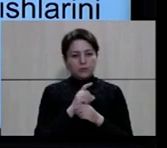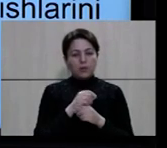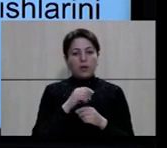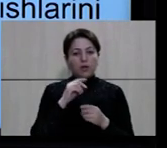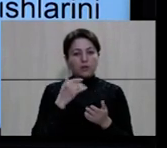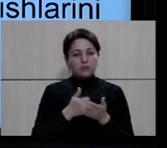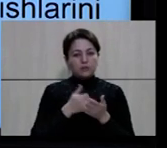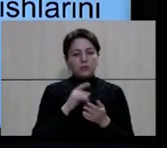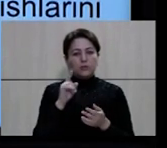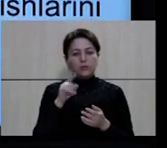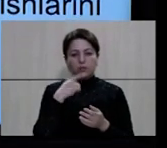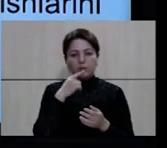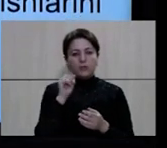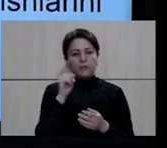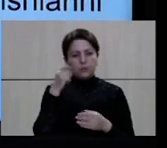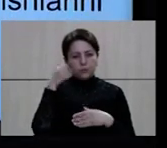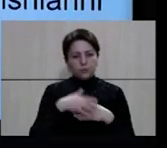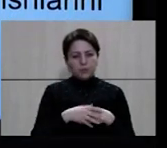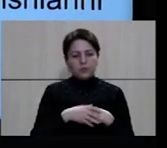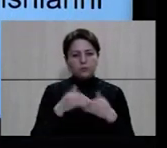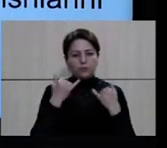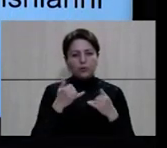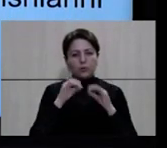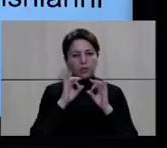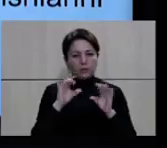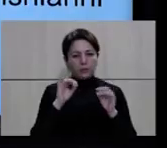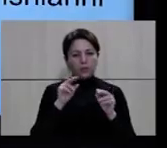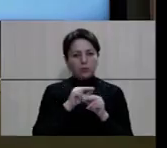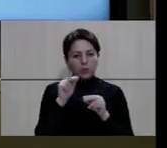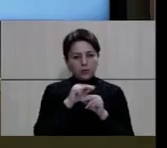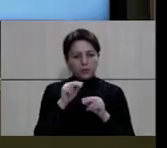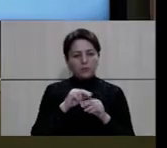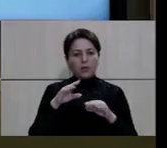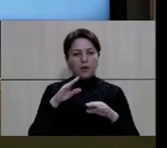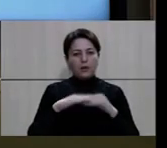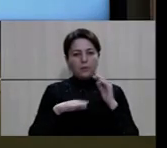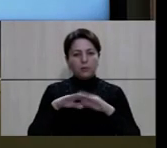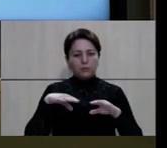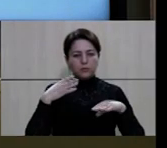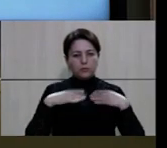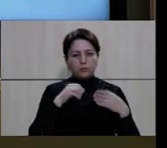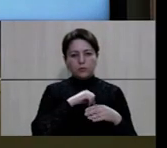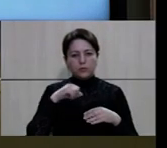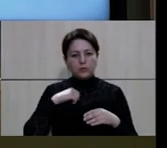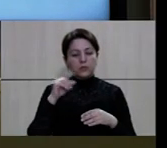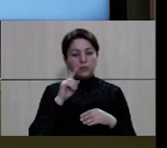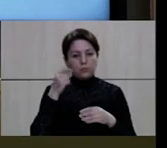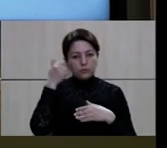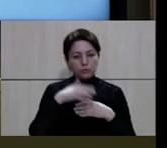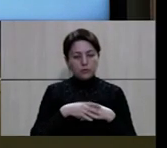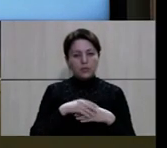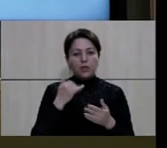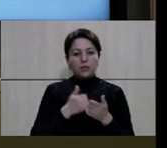siz nimani tushunasiz? Ham bugungi tushuntirib bergan amaliy mashg'ulotimizdan siz o'zingizga xulosa chiqarib olishingiz mumkin. Kavsharning